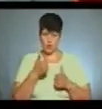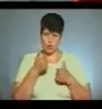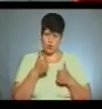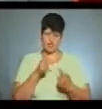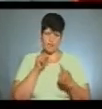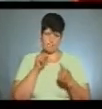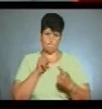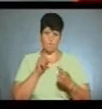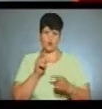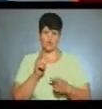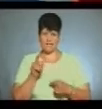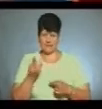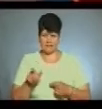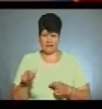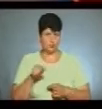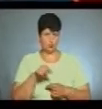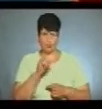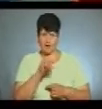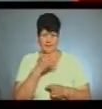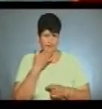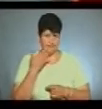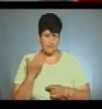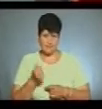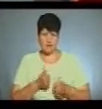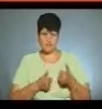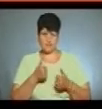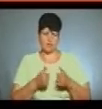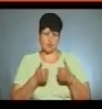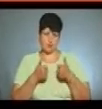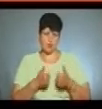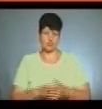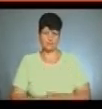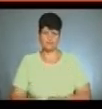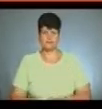противник, тут поганих немає, змагання хороші.